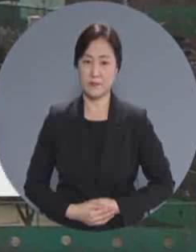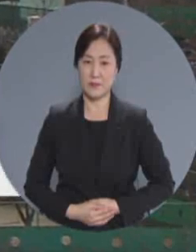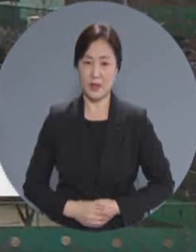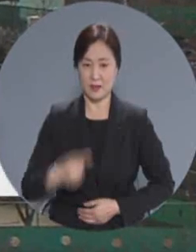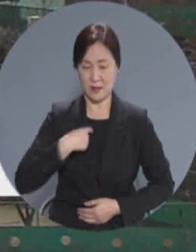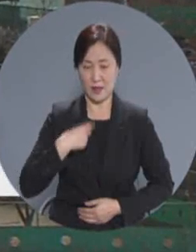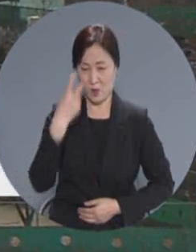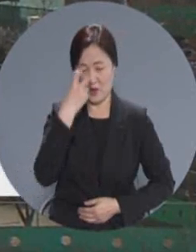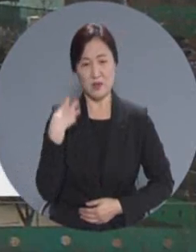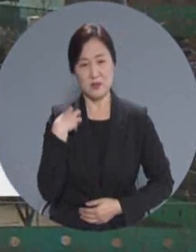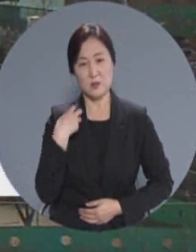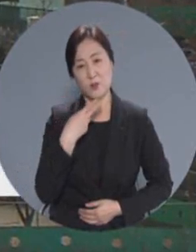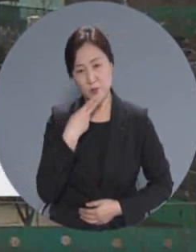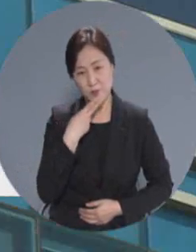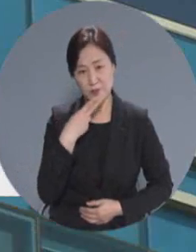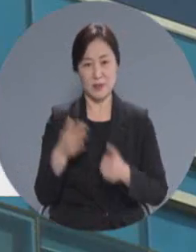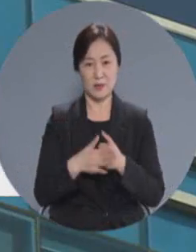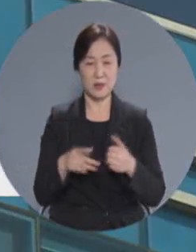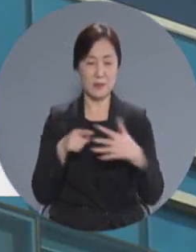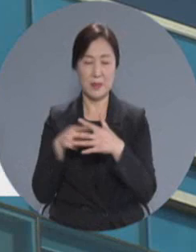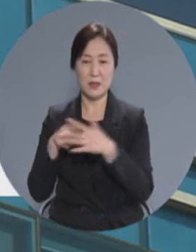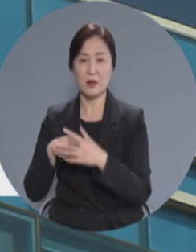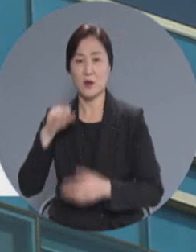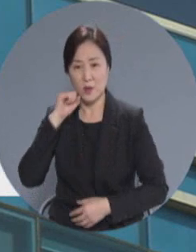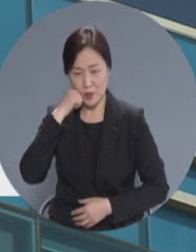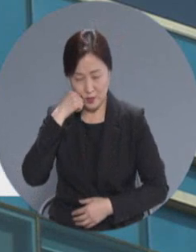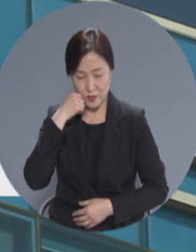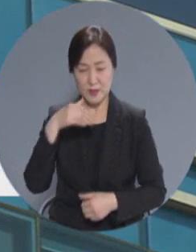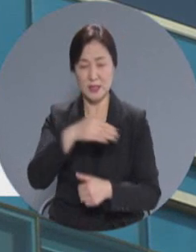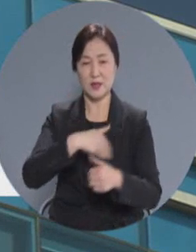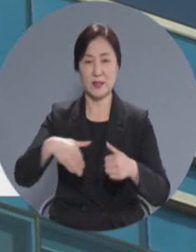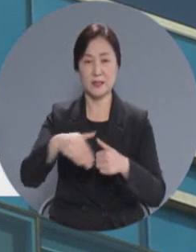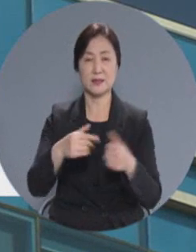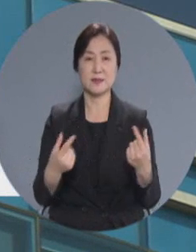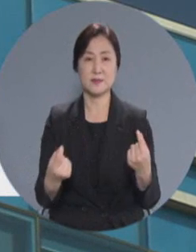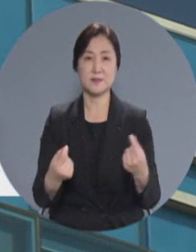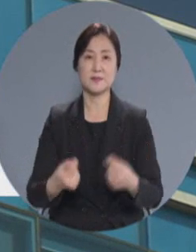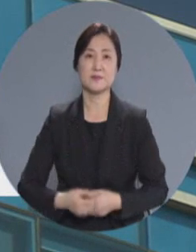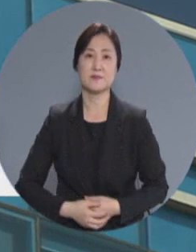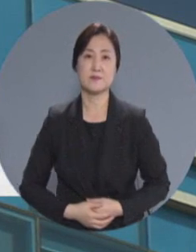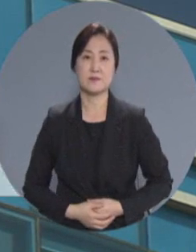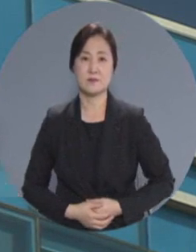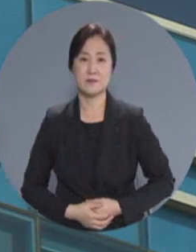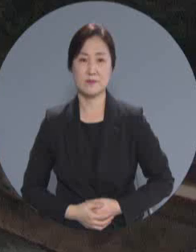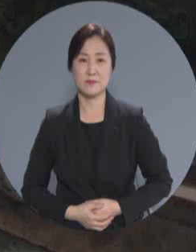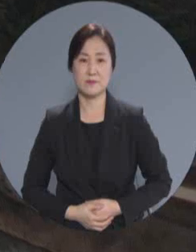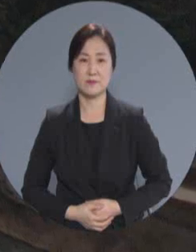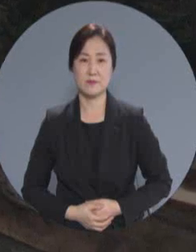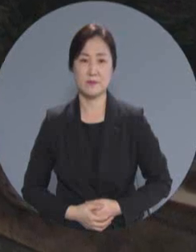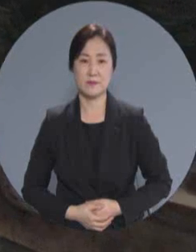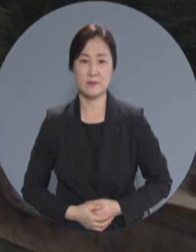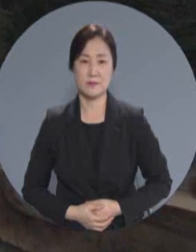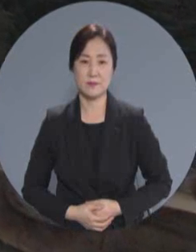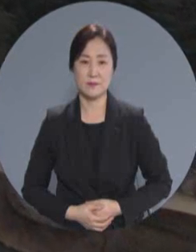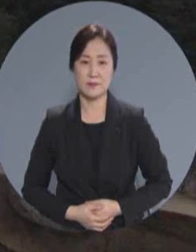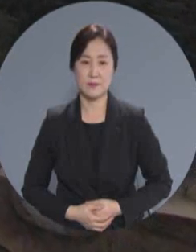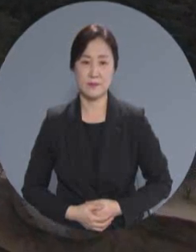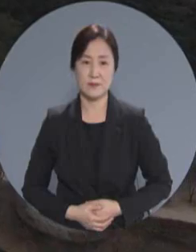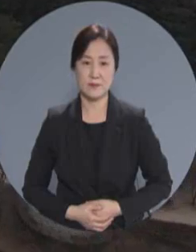부분이 아니라 현황을 파악하실 수가 있나요? 이거 다 파악하기는 좀 어려울 것 같아요. 일정 규모